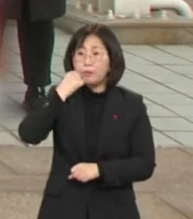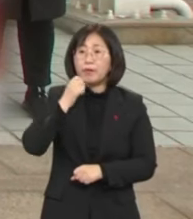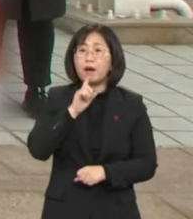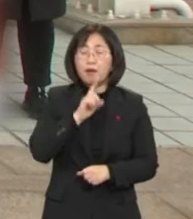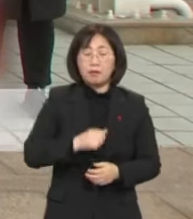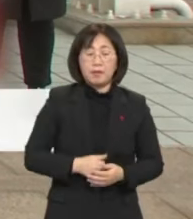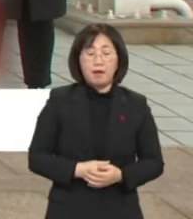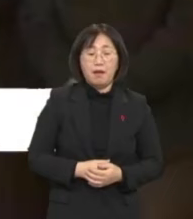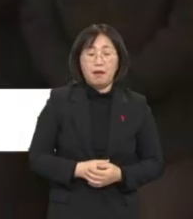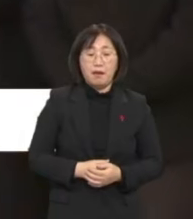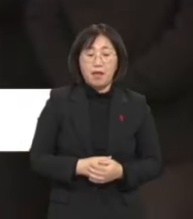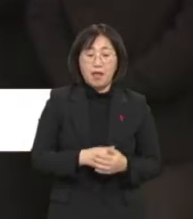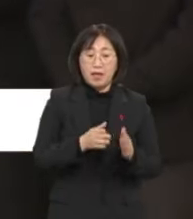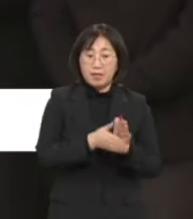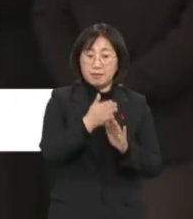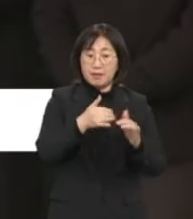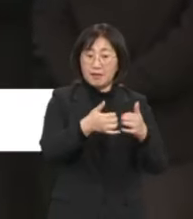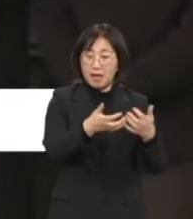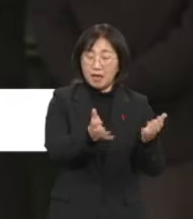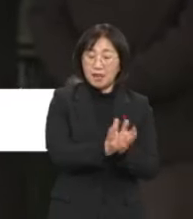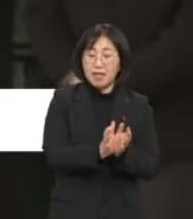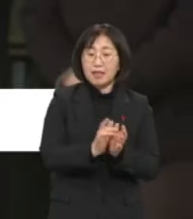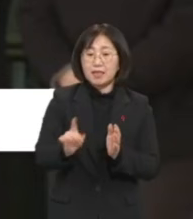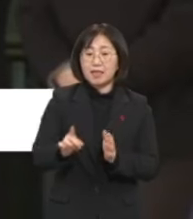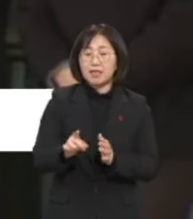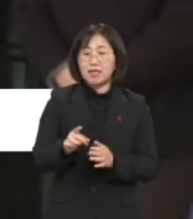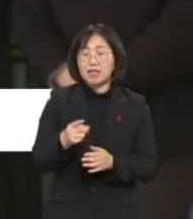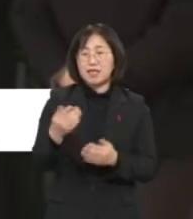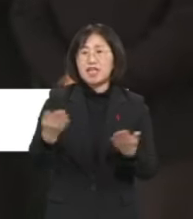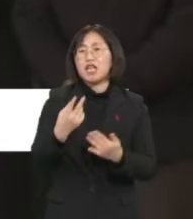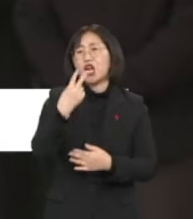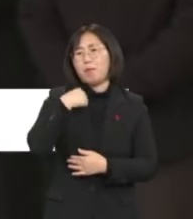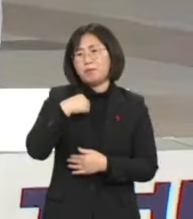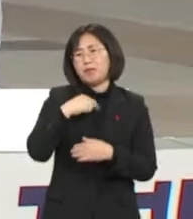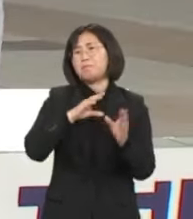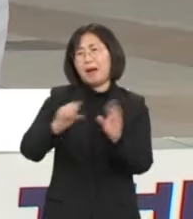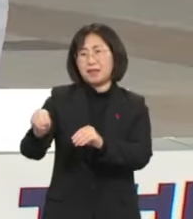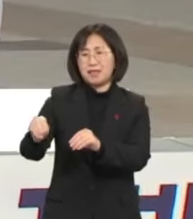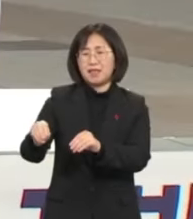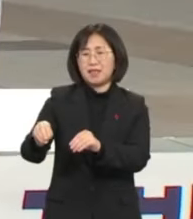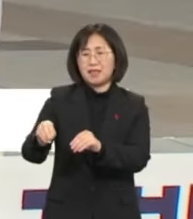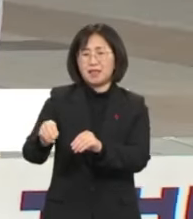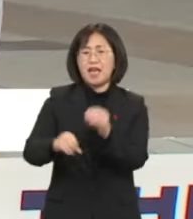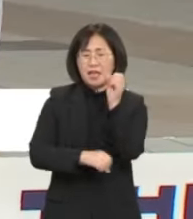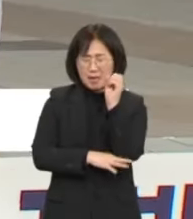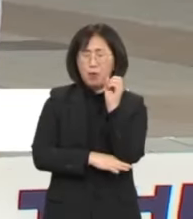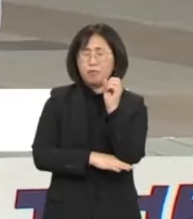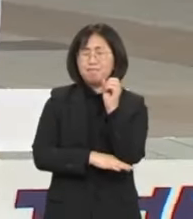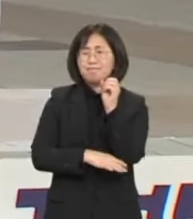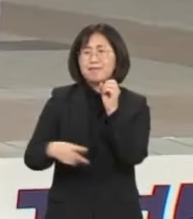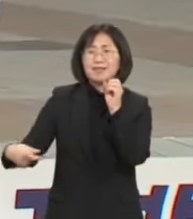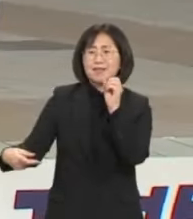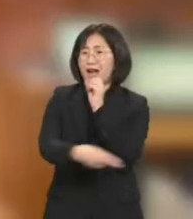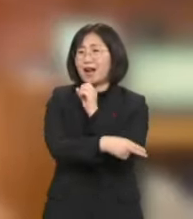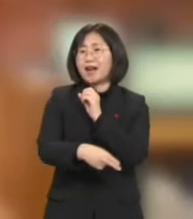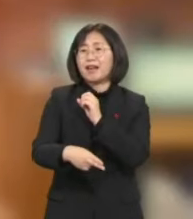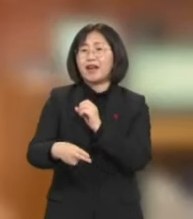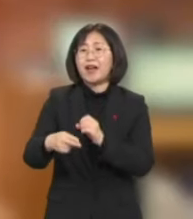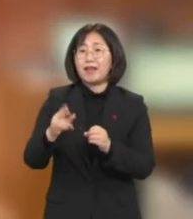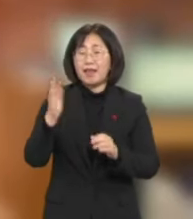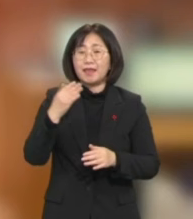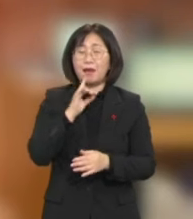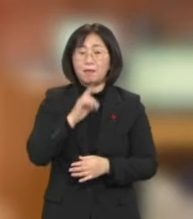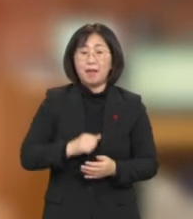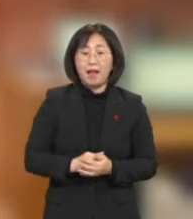시민단체들은 법 개정을 통해 영리를 목적으로 하는 겸직을 금지해 논란이 생길 여지를 없애야 한다고 조언합니다.